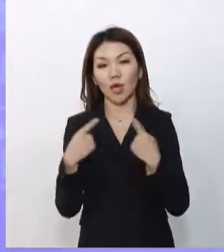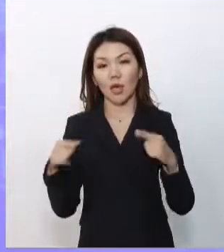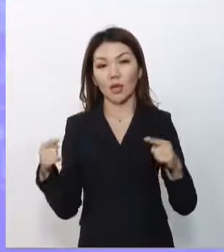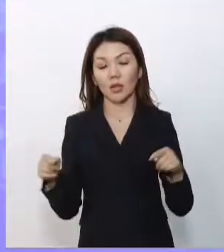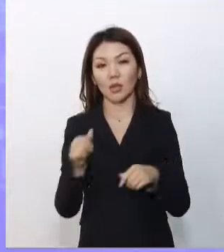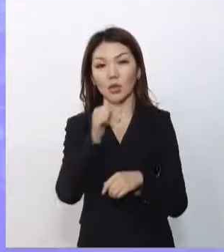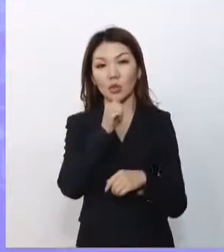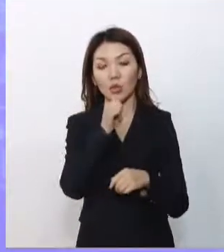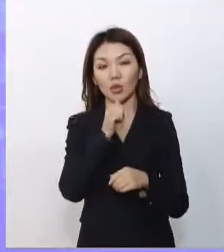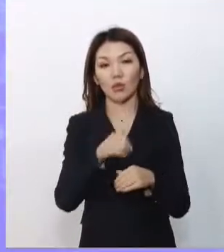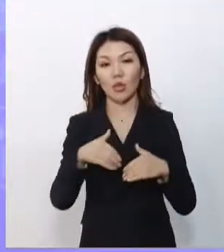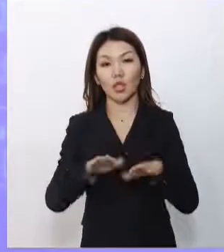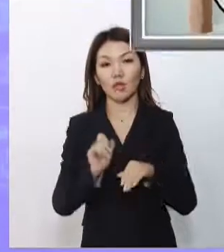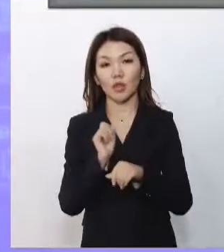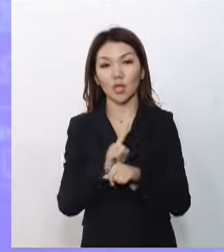решить задачу.